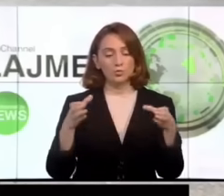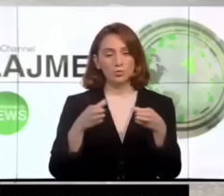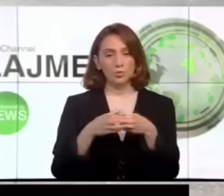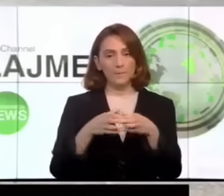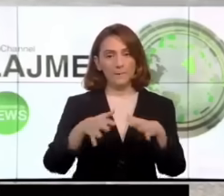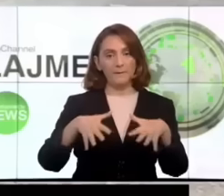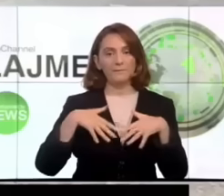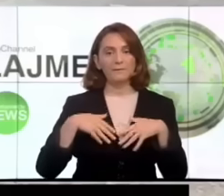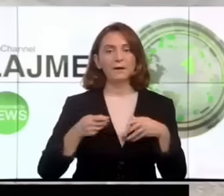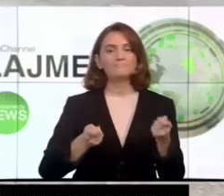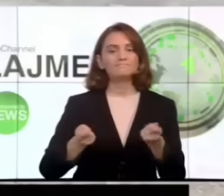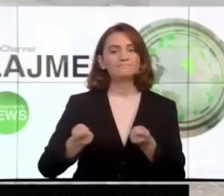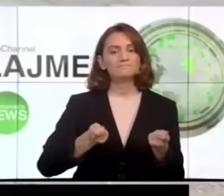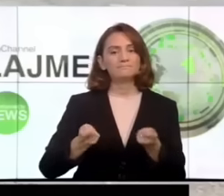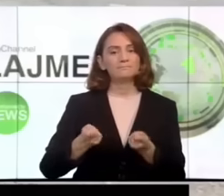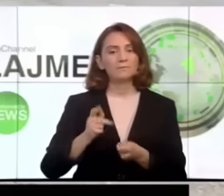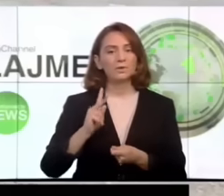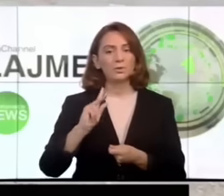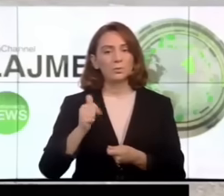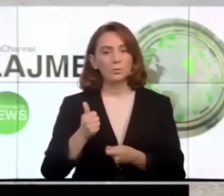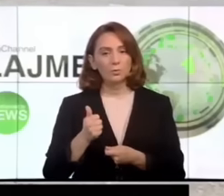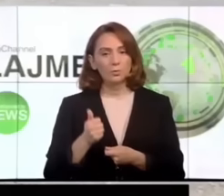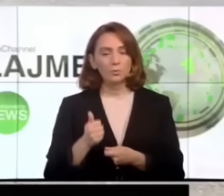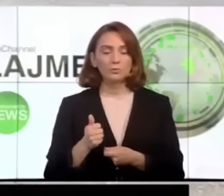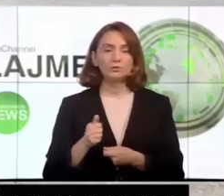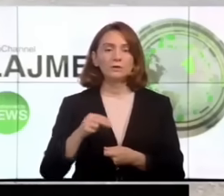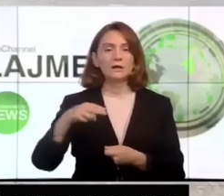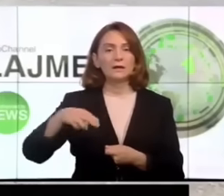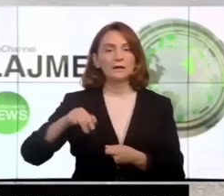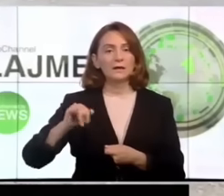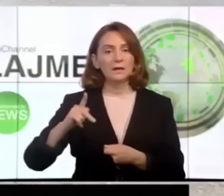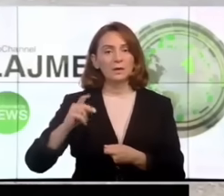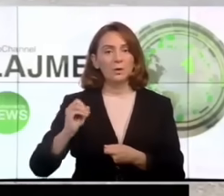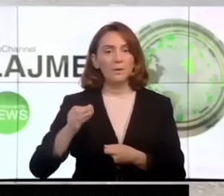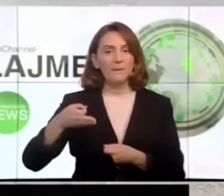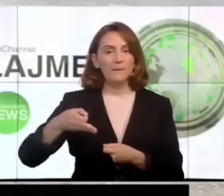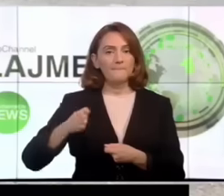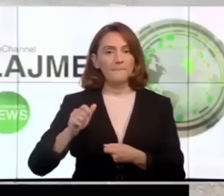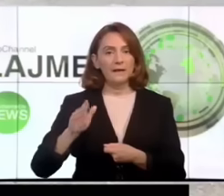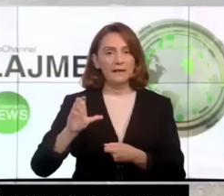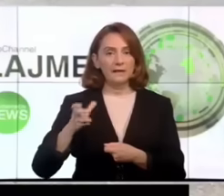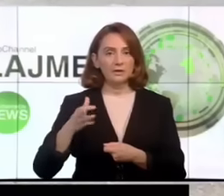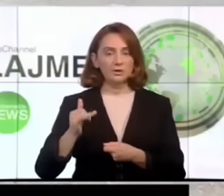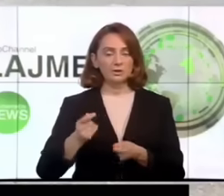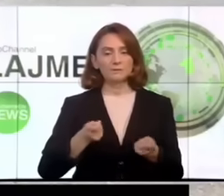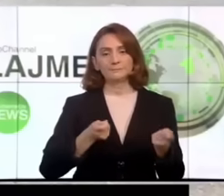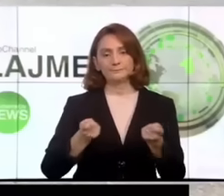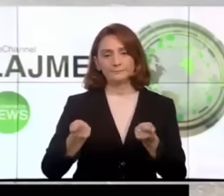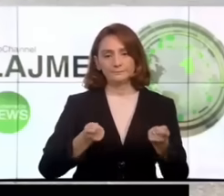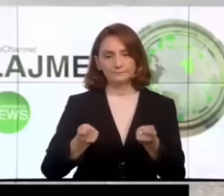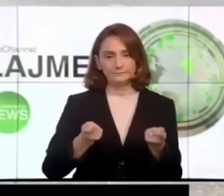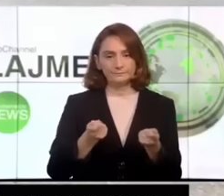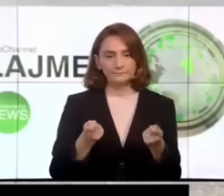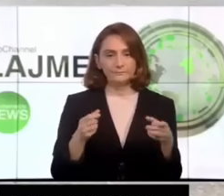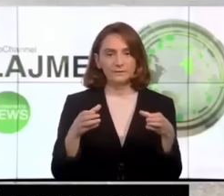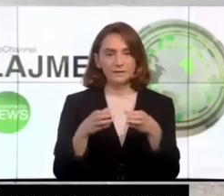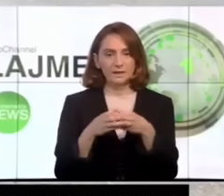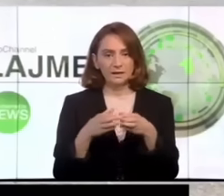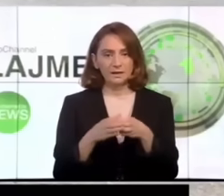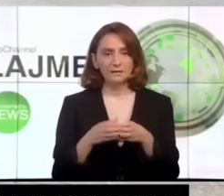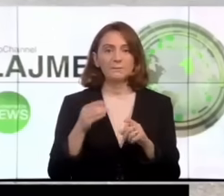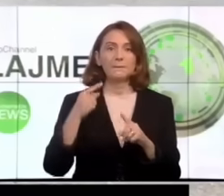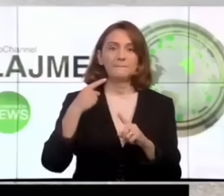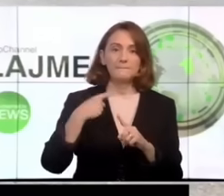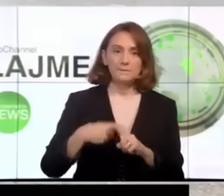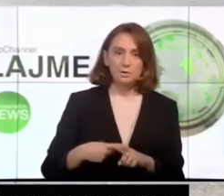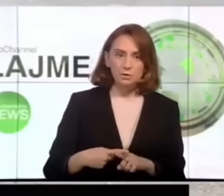sesioni parlamentar në kuadër edhe të një viti zgjedhjeve. Ka folur gjithashtu në mbledhjen e grupit ministri i shtetit për